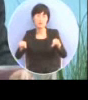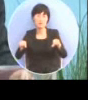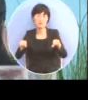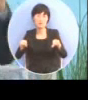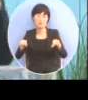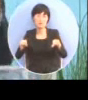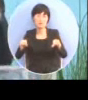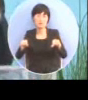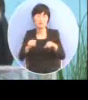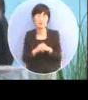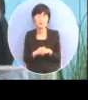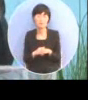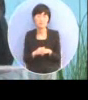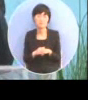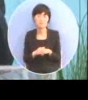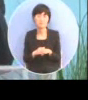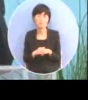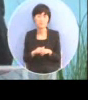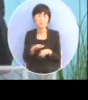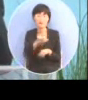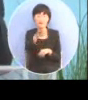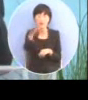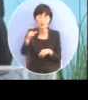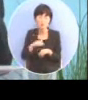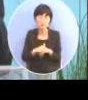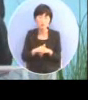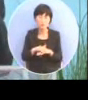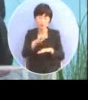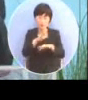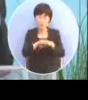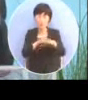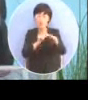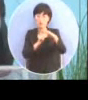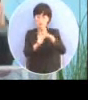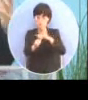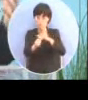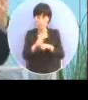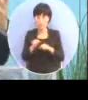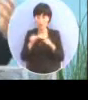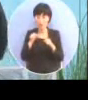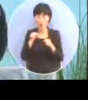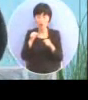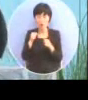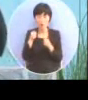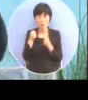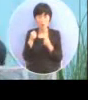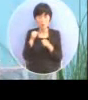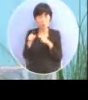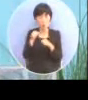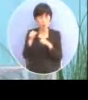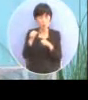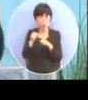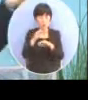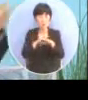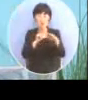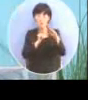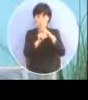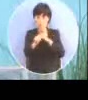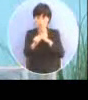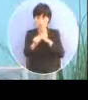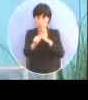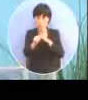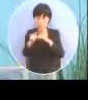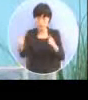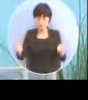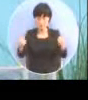trời một vực. 여러분 이게 이 선수들 있잖아요. 건투 선수들이 거의 비슷한 연습 올라오고도 링에서 이기는 사람 지는 사람 종이